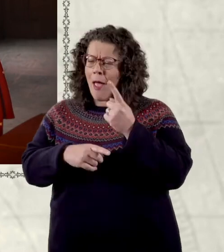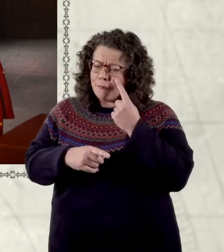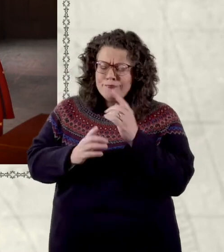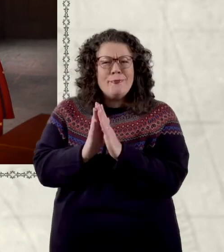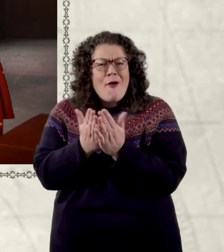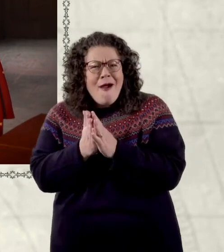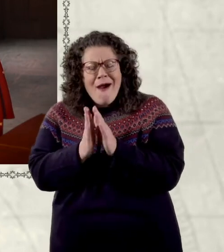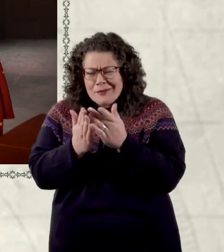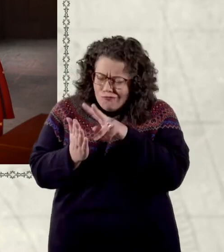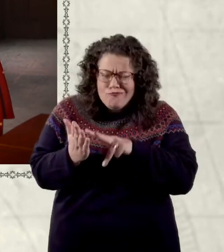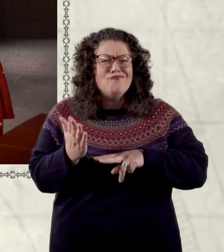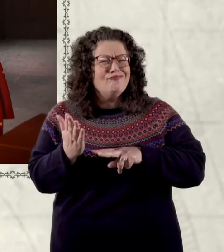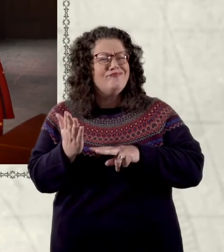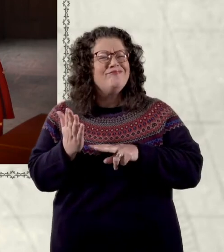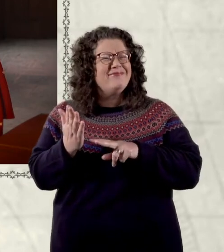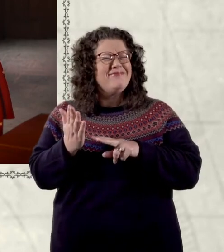ac edrych ar y cardiau.